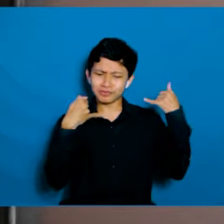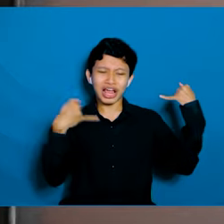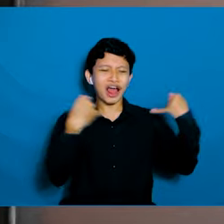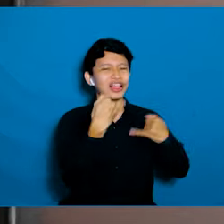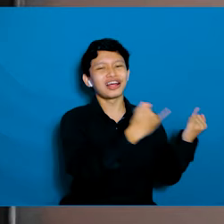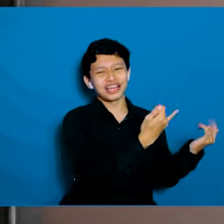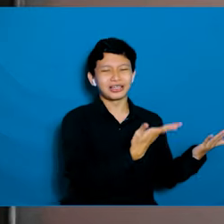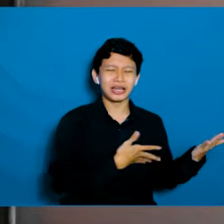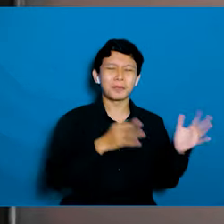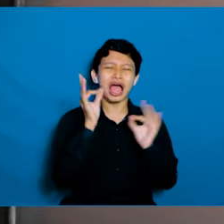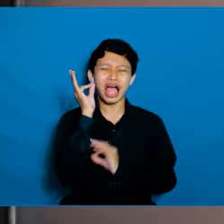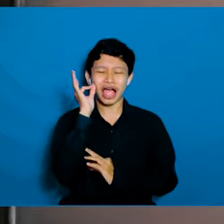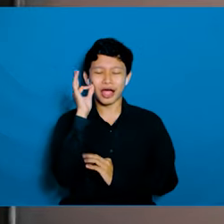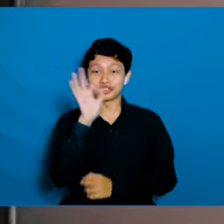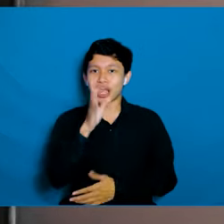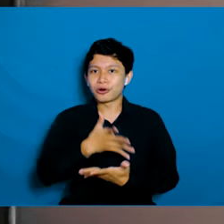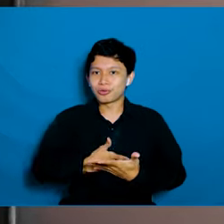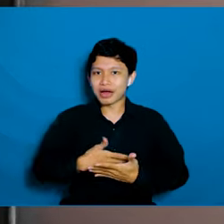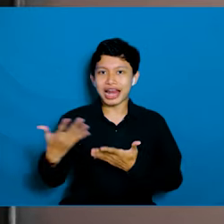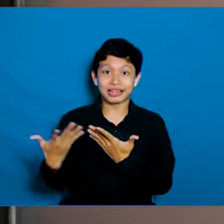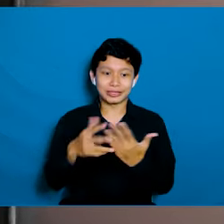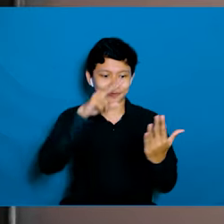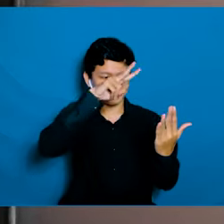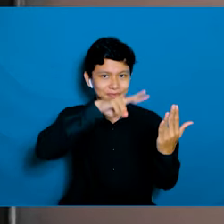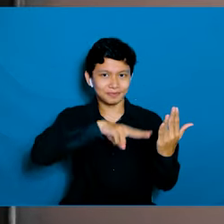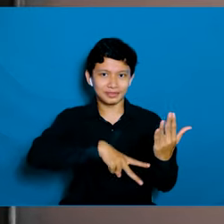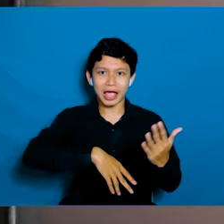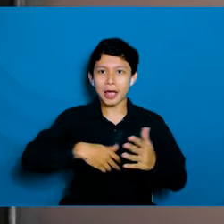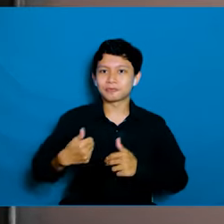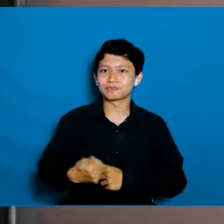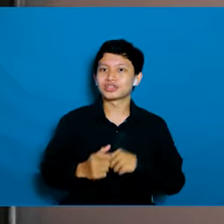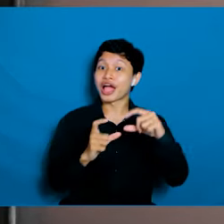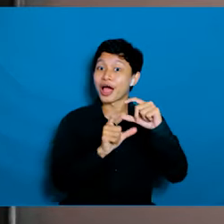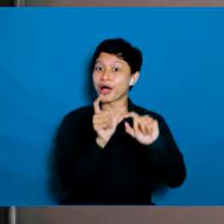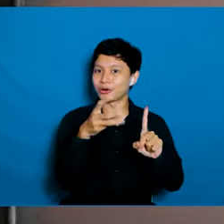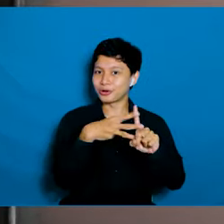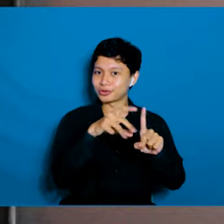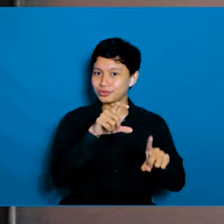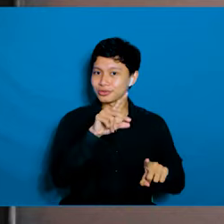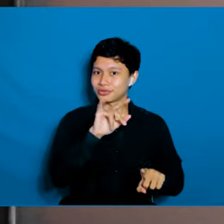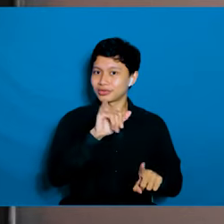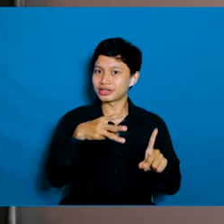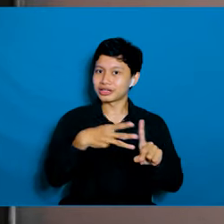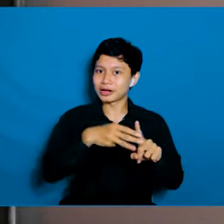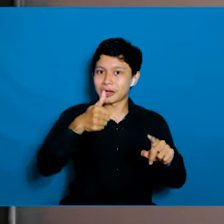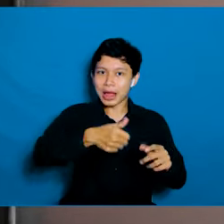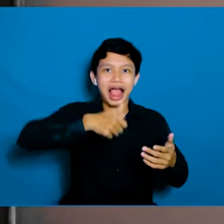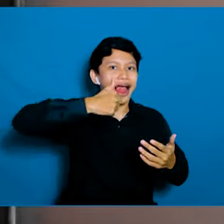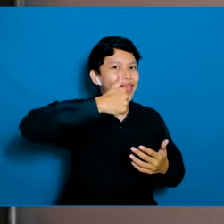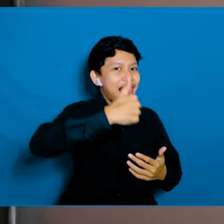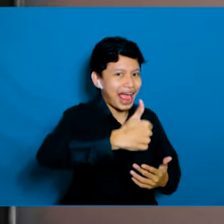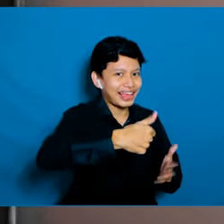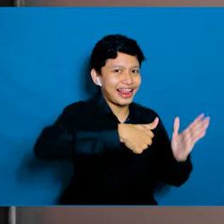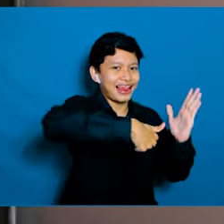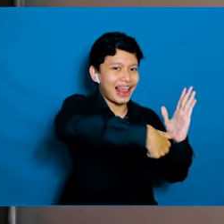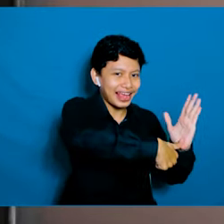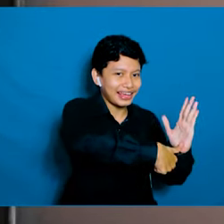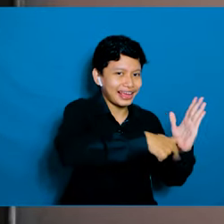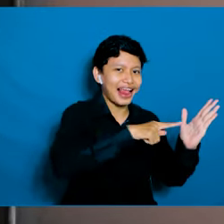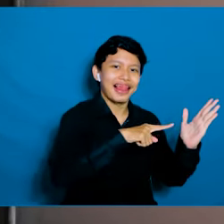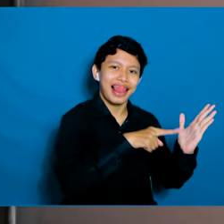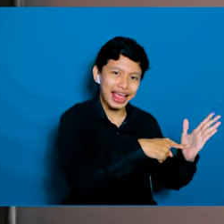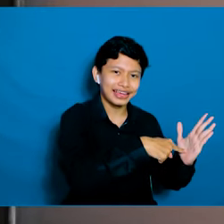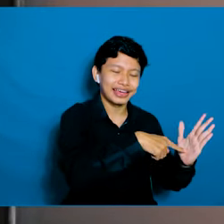berkenan. Jangan lupa nanti tetap untuk subscribe, like, komen